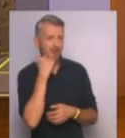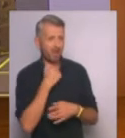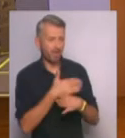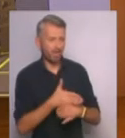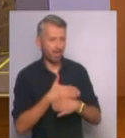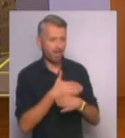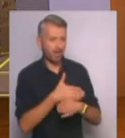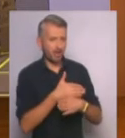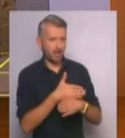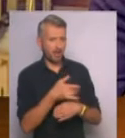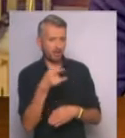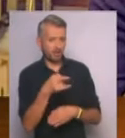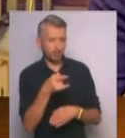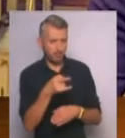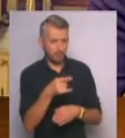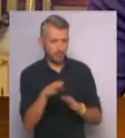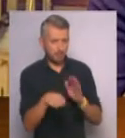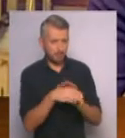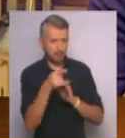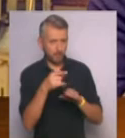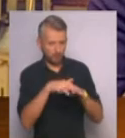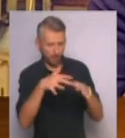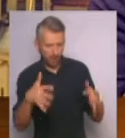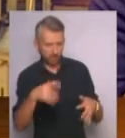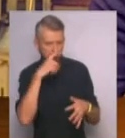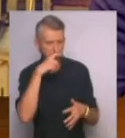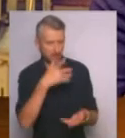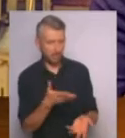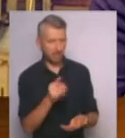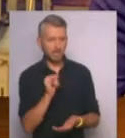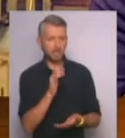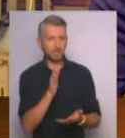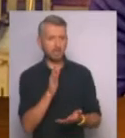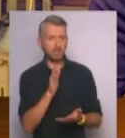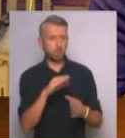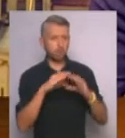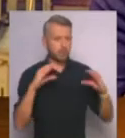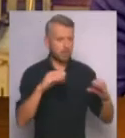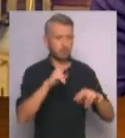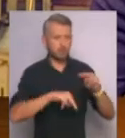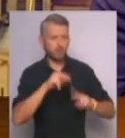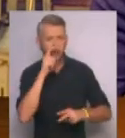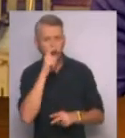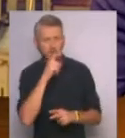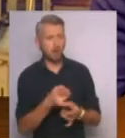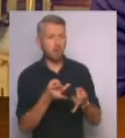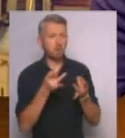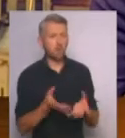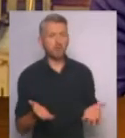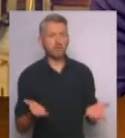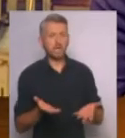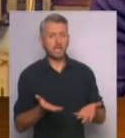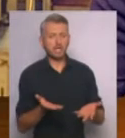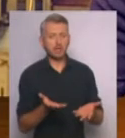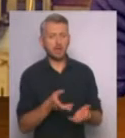під ними знаходяться купи сміття. Тобто, ну, і плити, будівельне сміття, і просто якісь там...